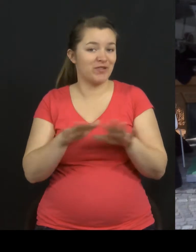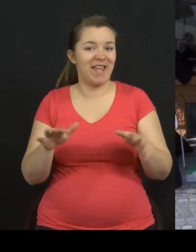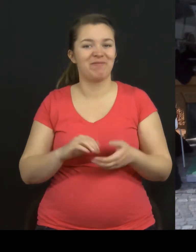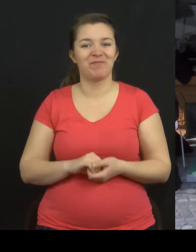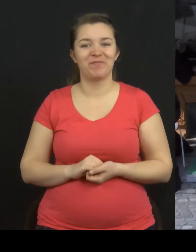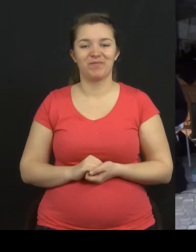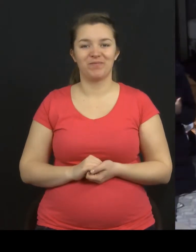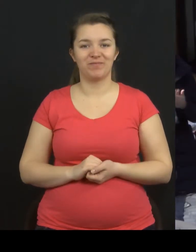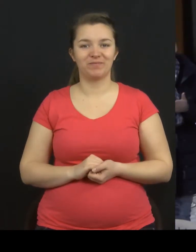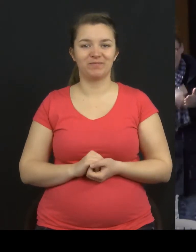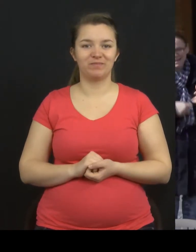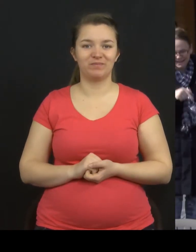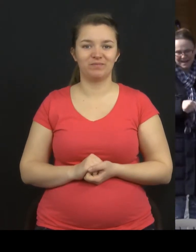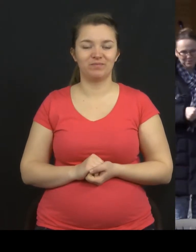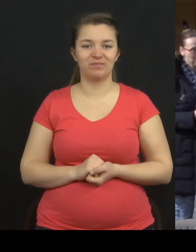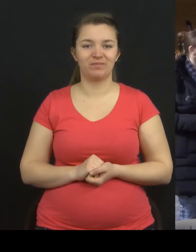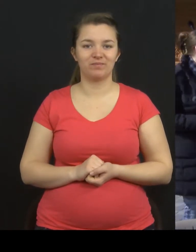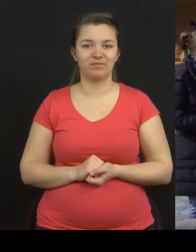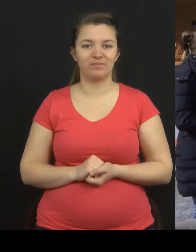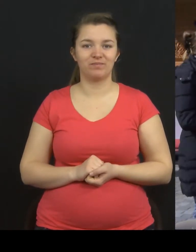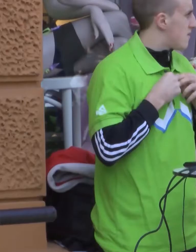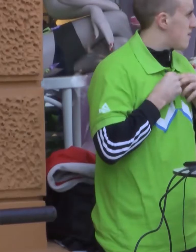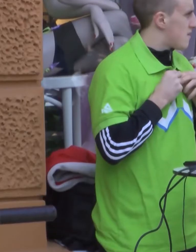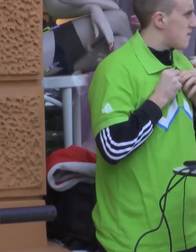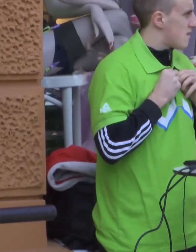to bi bilo to za enkrat.